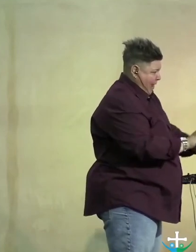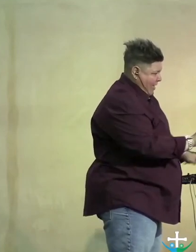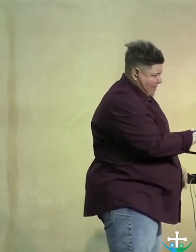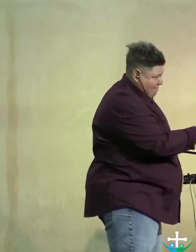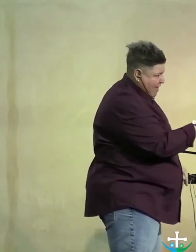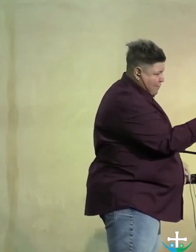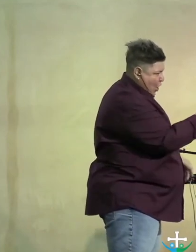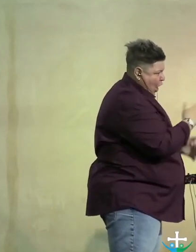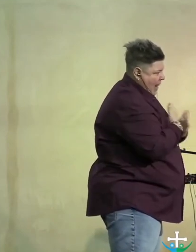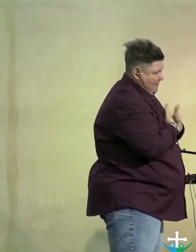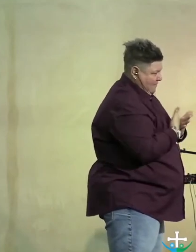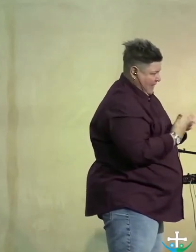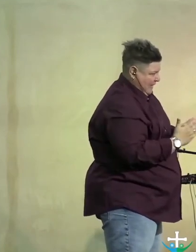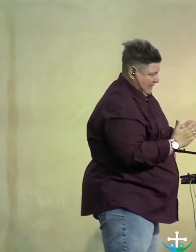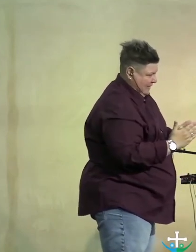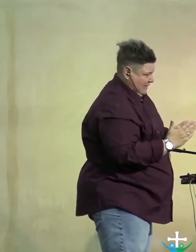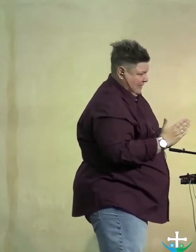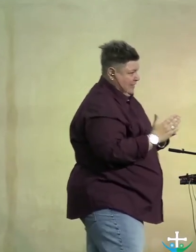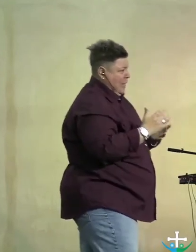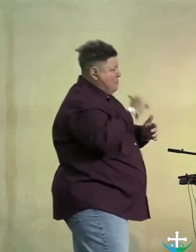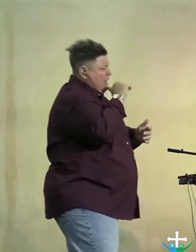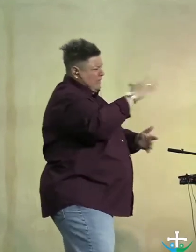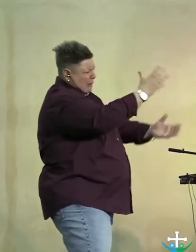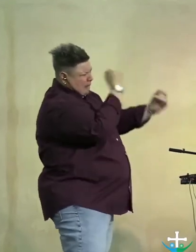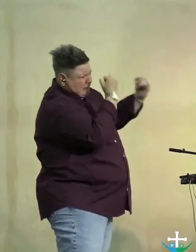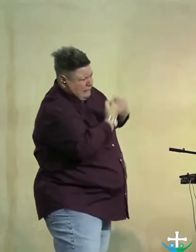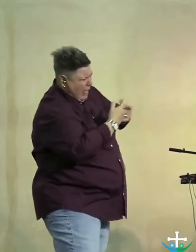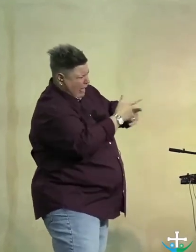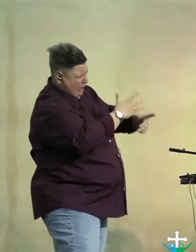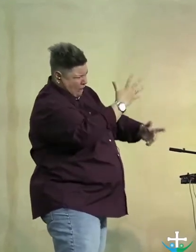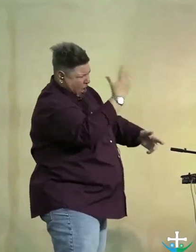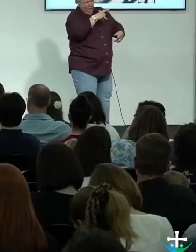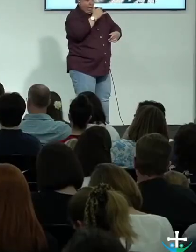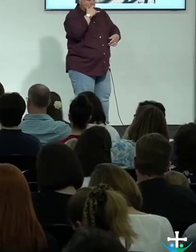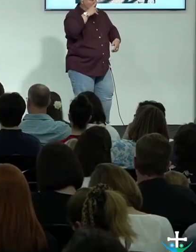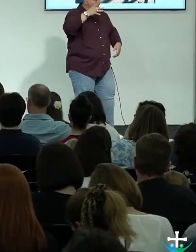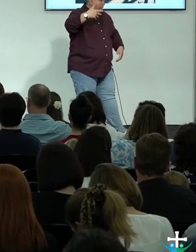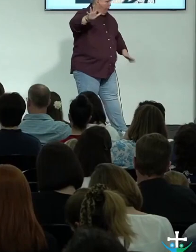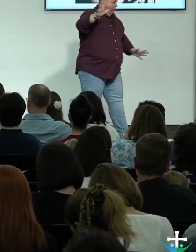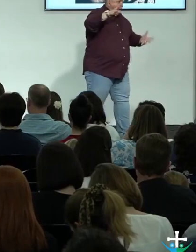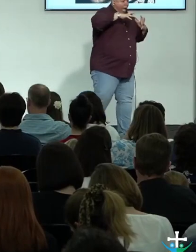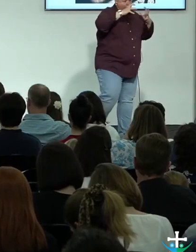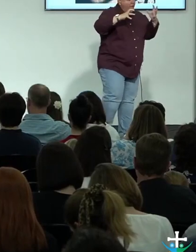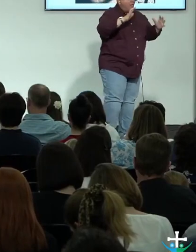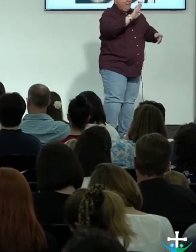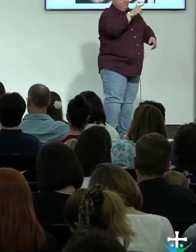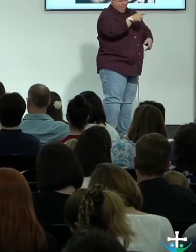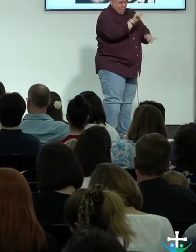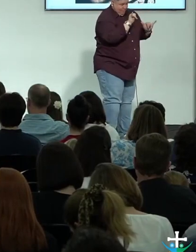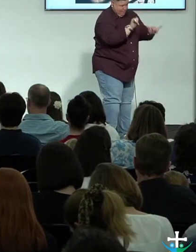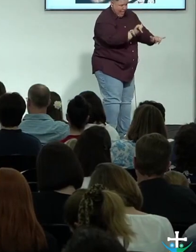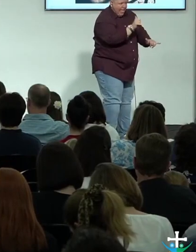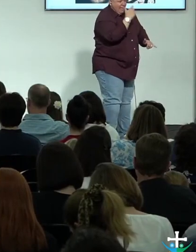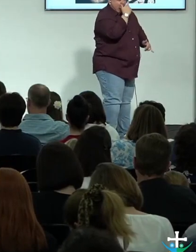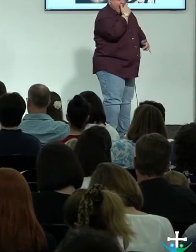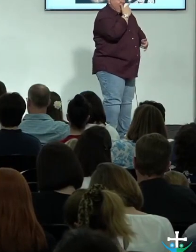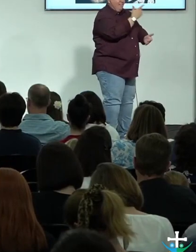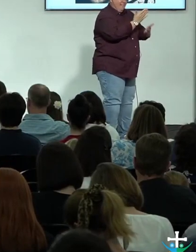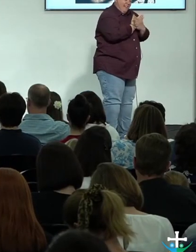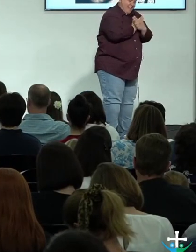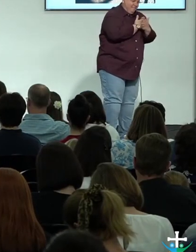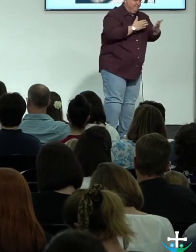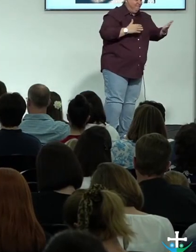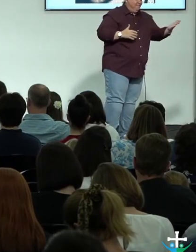om teenoor hulle goed te doen en vir hulle Jesus te wees. En ek en jy moet dit in gedagte hou dat my verhoudings, maak nie saak wat my verhouding is met wie